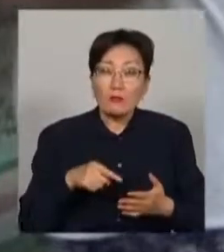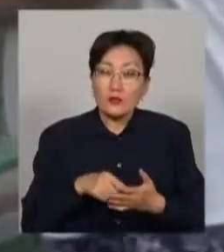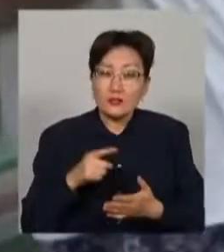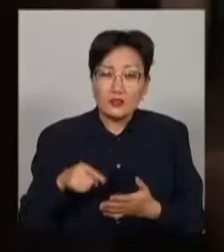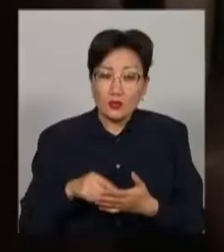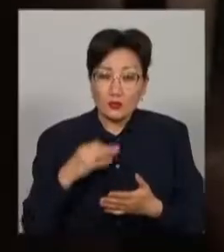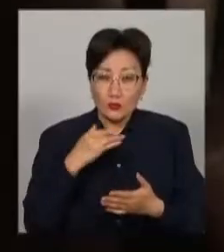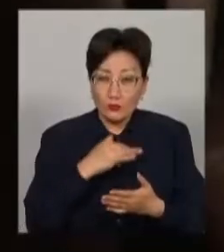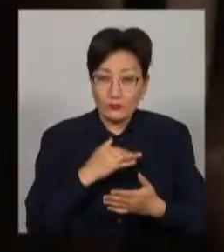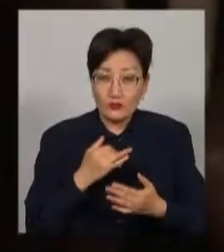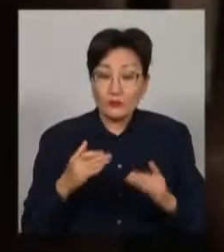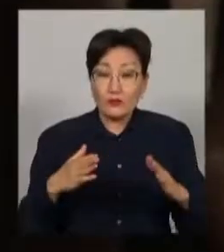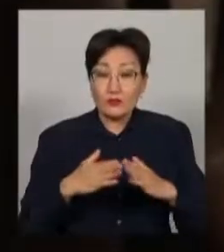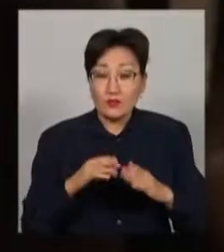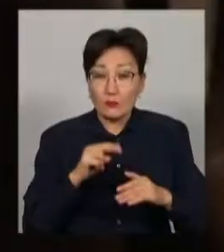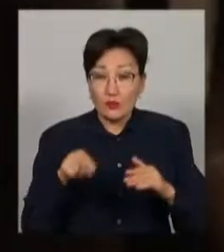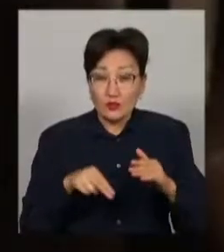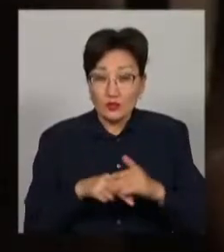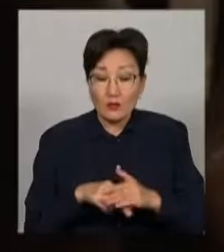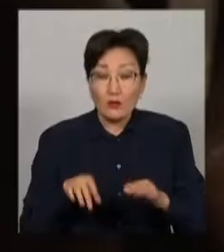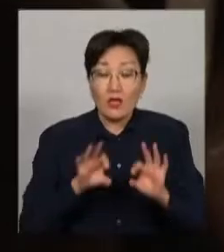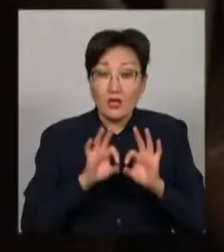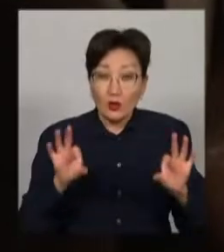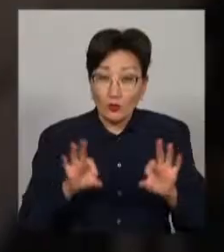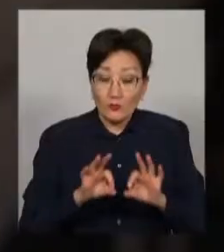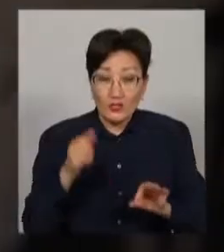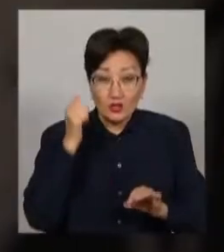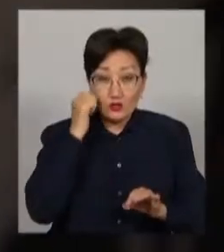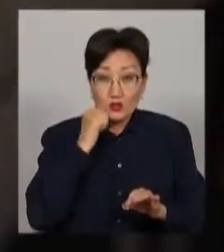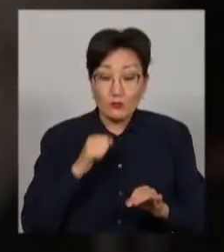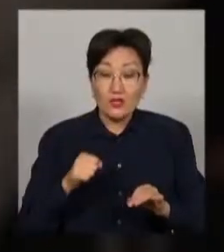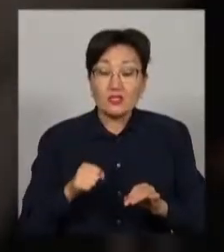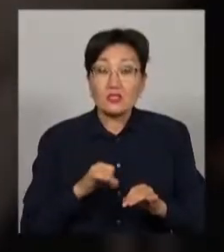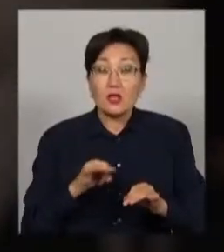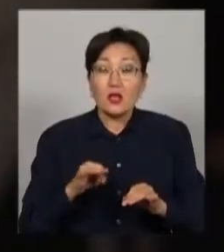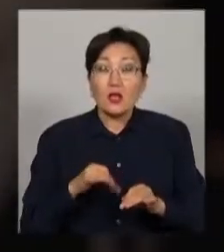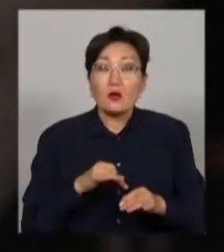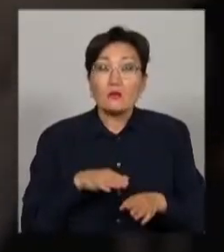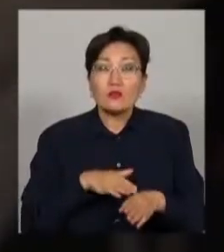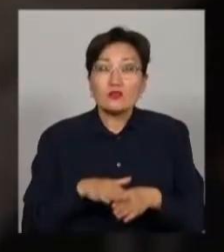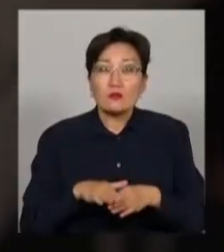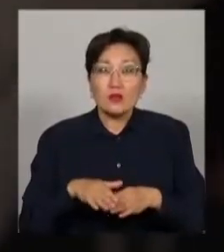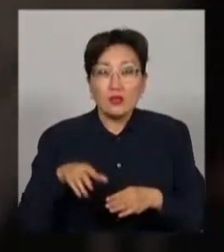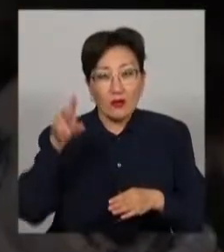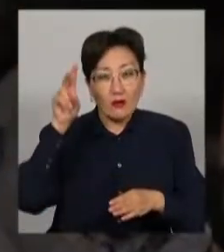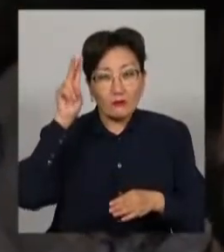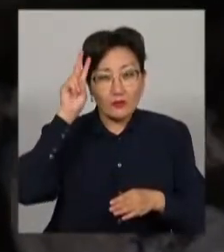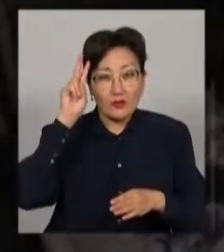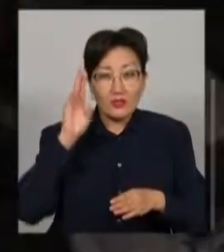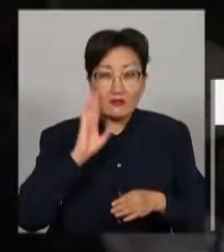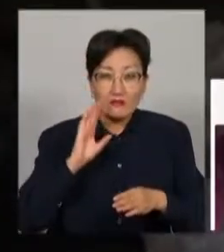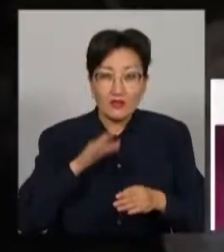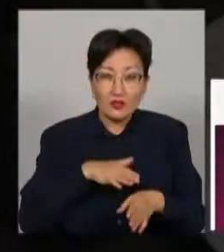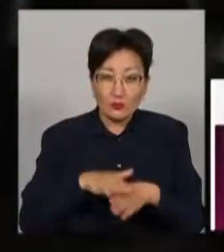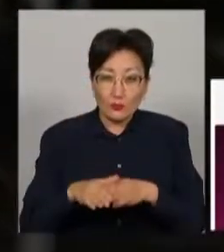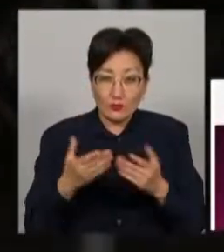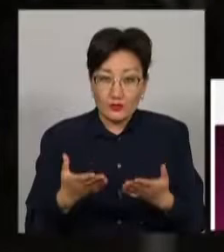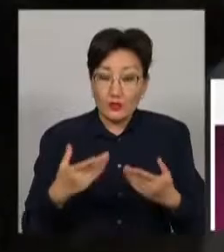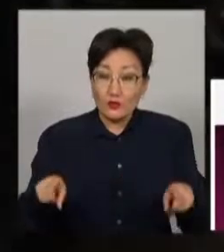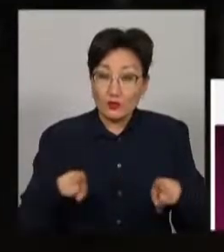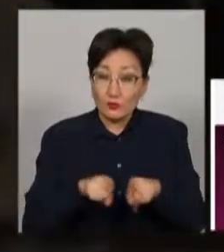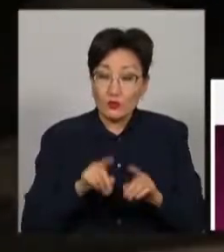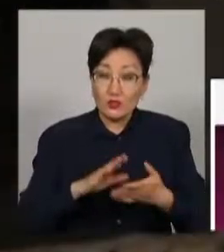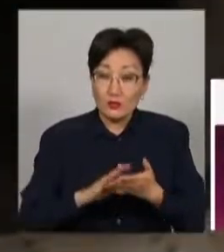түйіні тарқар емес. Үйдің жертөлесіндегі құбырлар әбден тозығы жетіп шіріген, тобықтан келетін кәріз суы жиналған. Міне үйдің жертөлесі